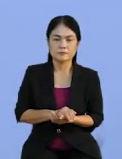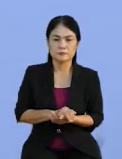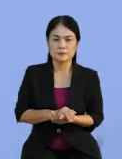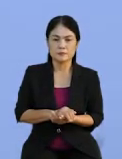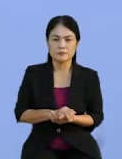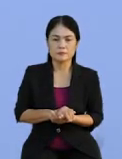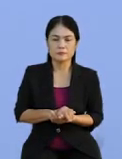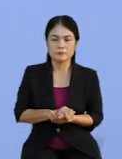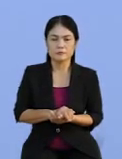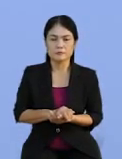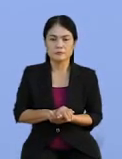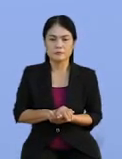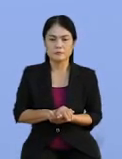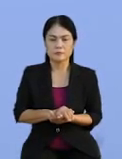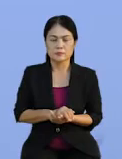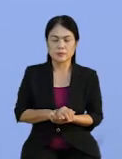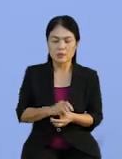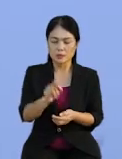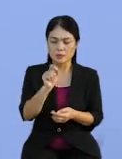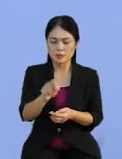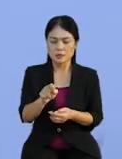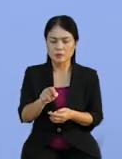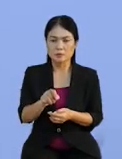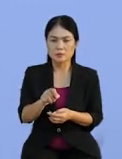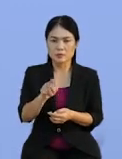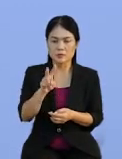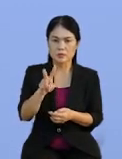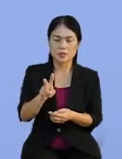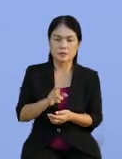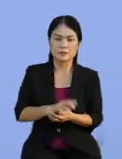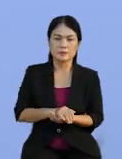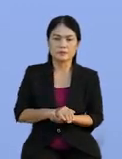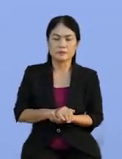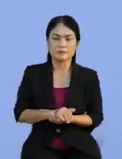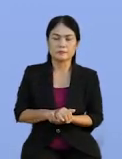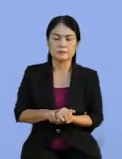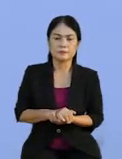pi nghĩa là đào chùm nói pi cứ e